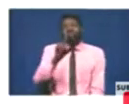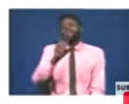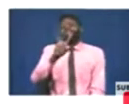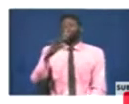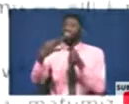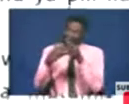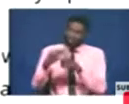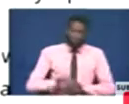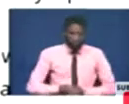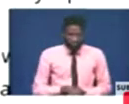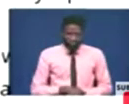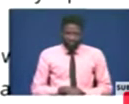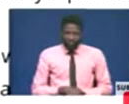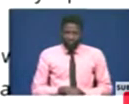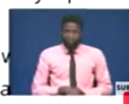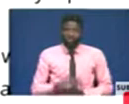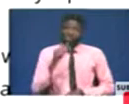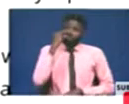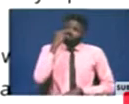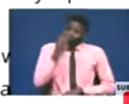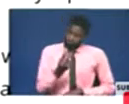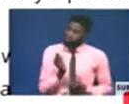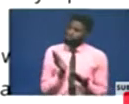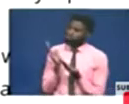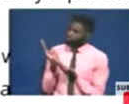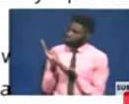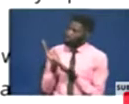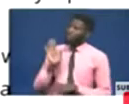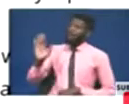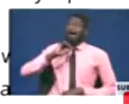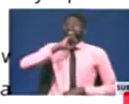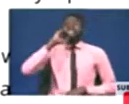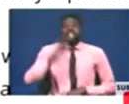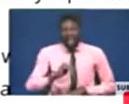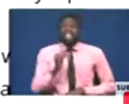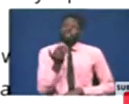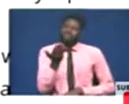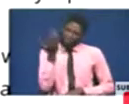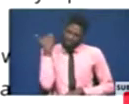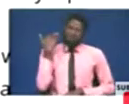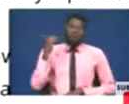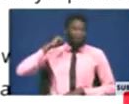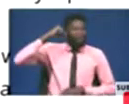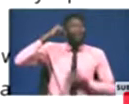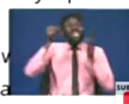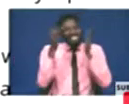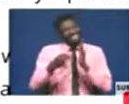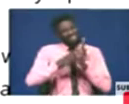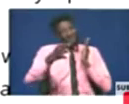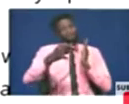220,148. Na Abdul Swamad Sharif Nasir ni mtoto wa mwanasiasa tajika